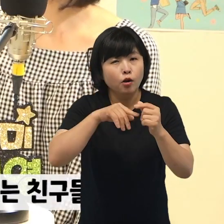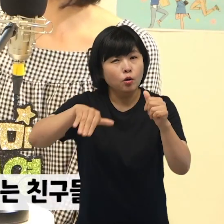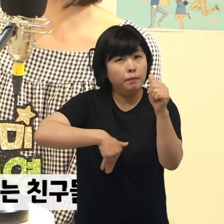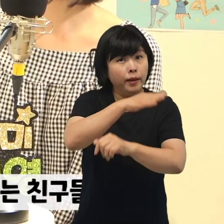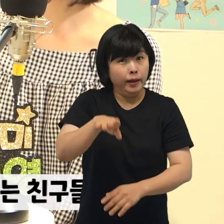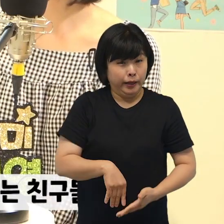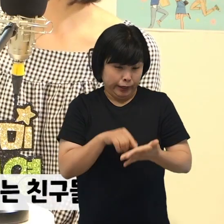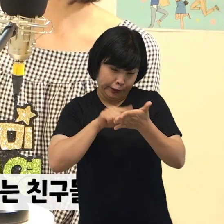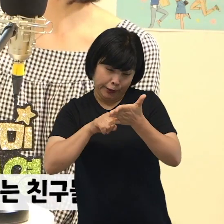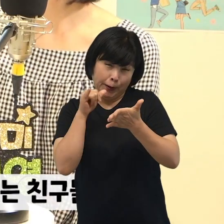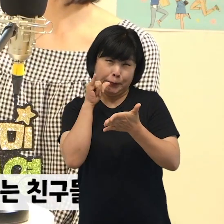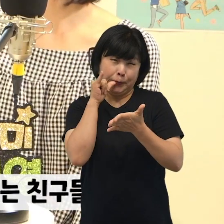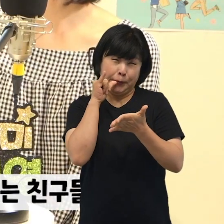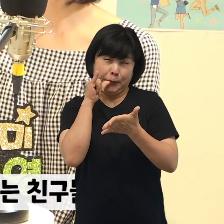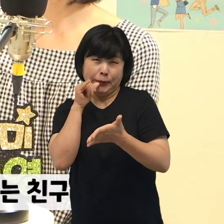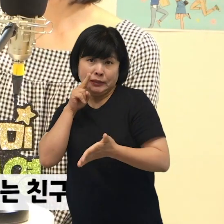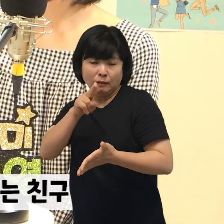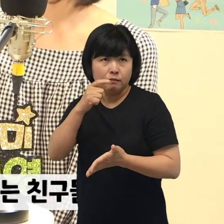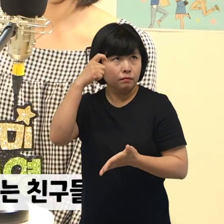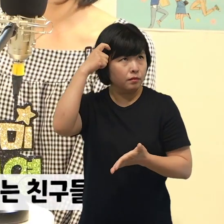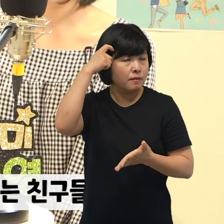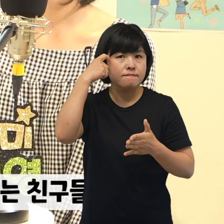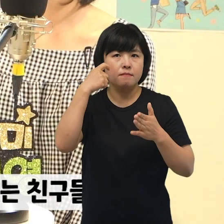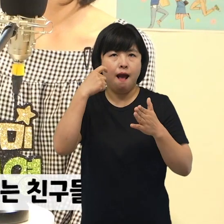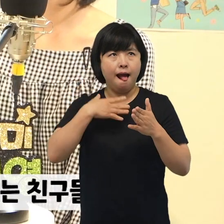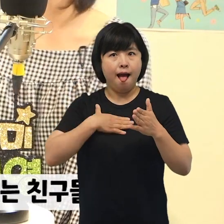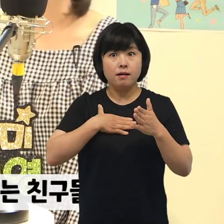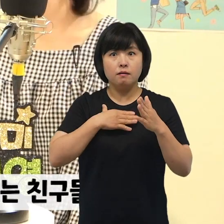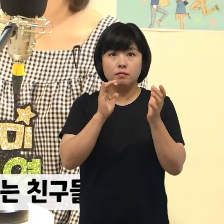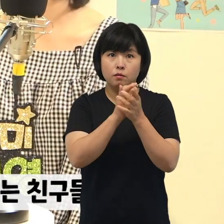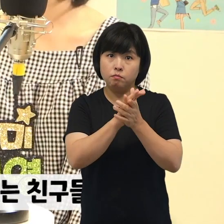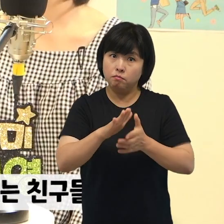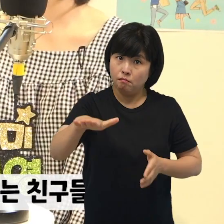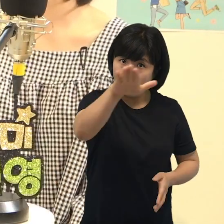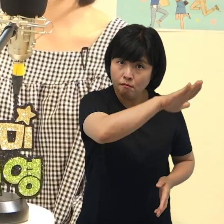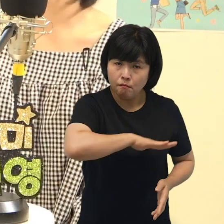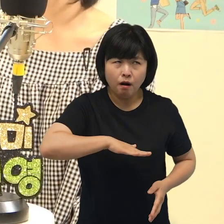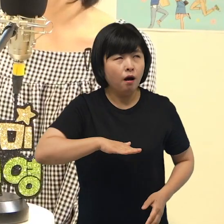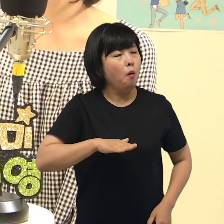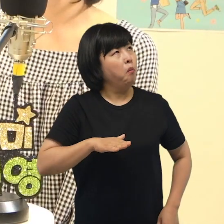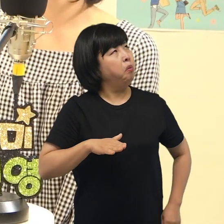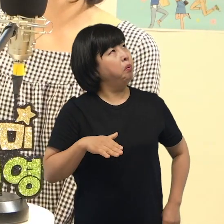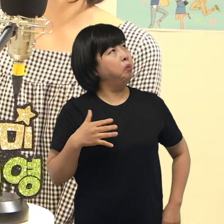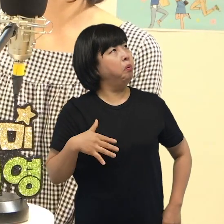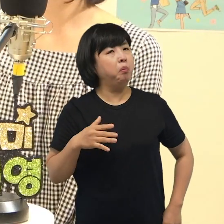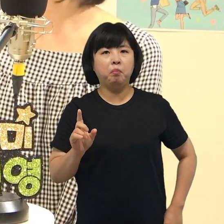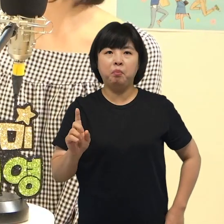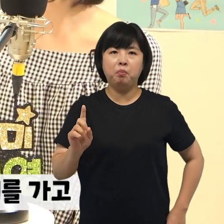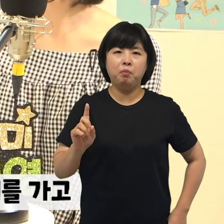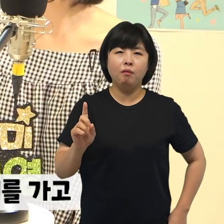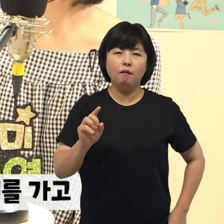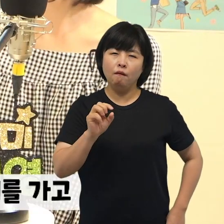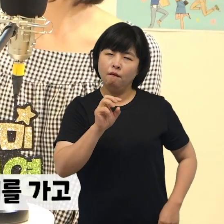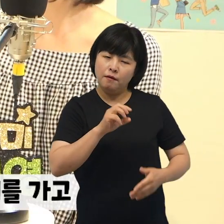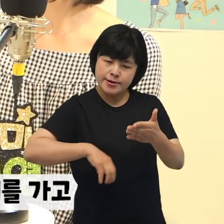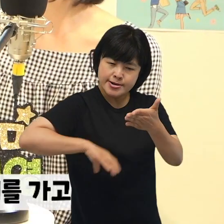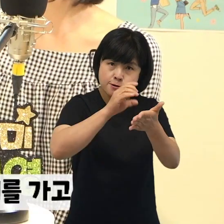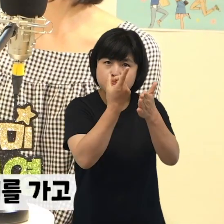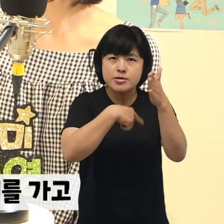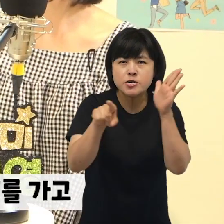주변에 정말 SNS 중독이 심하다고 느껴지는 친구들은 뭐랄까